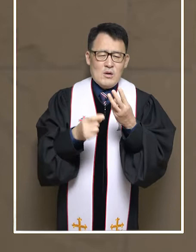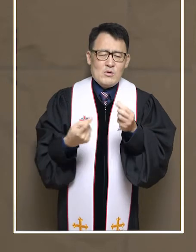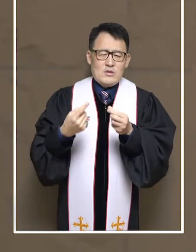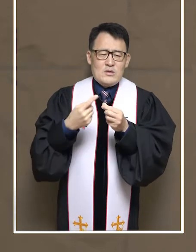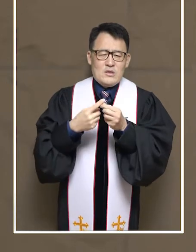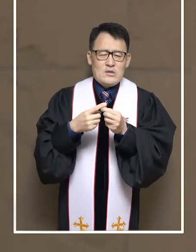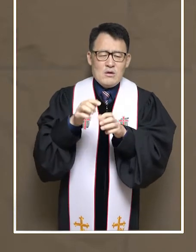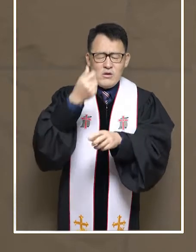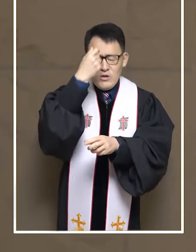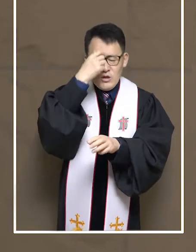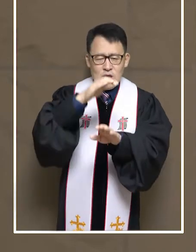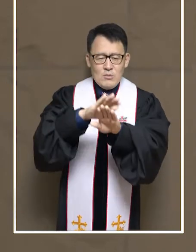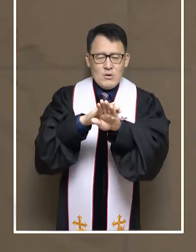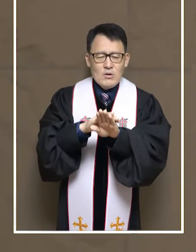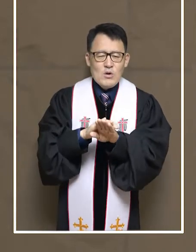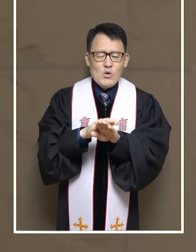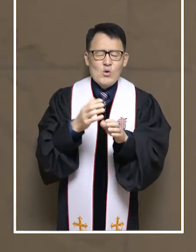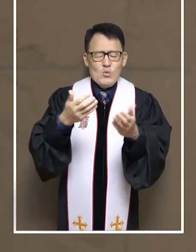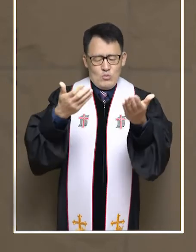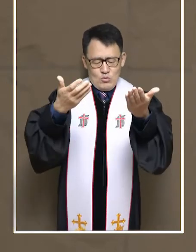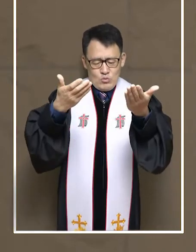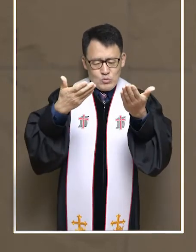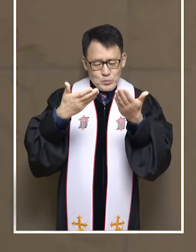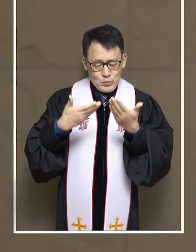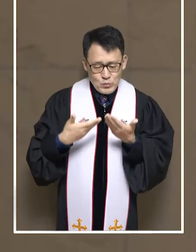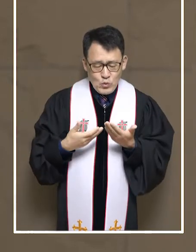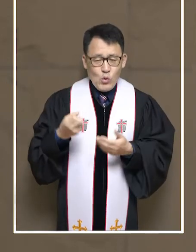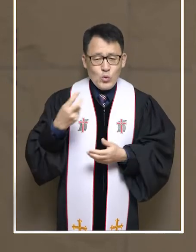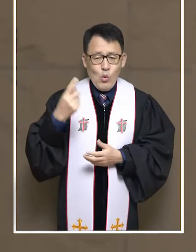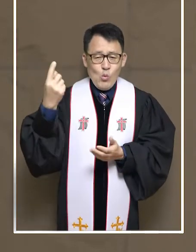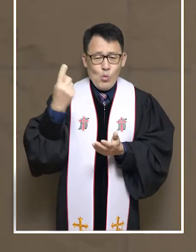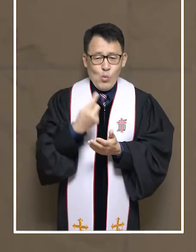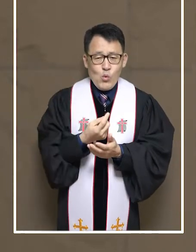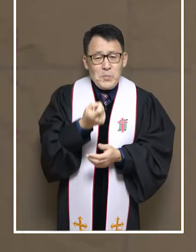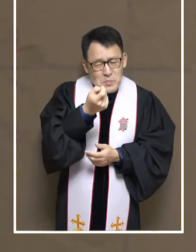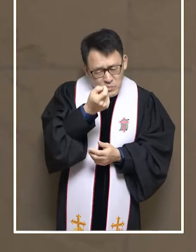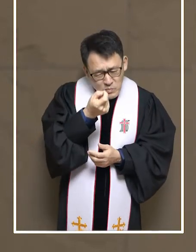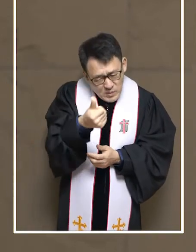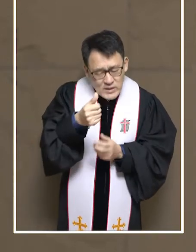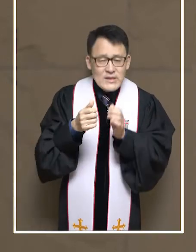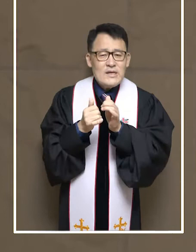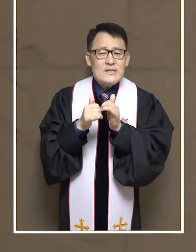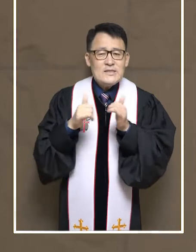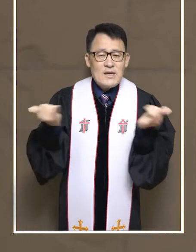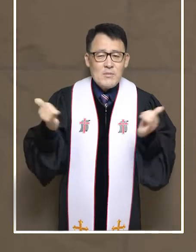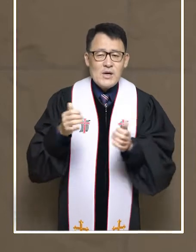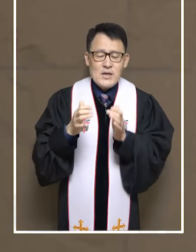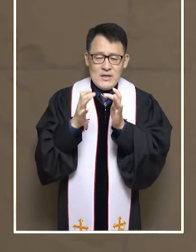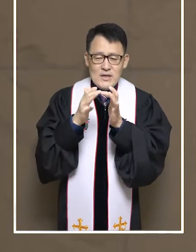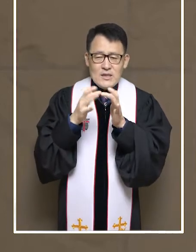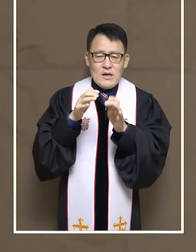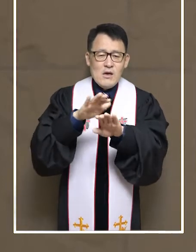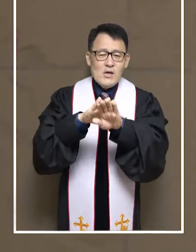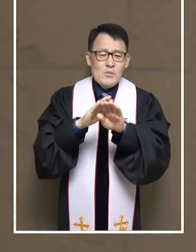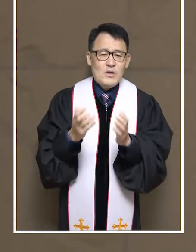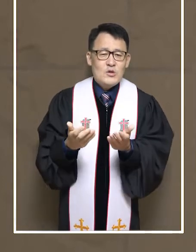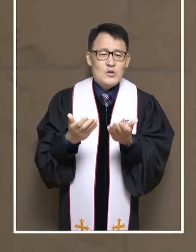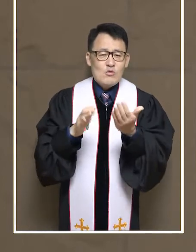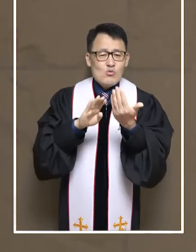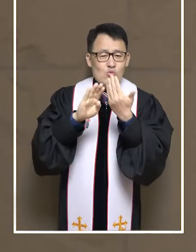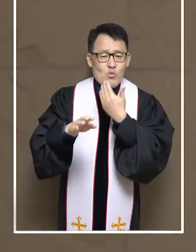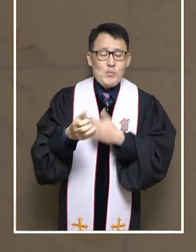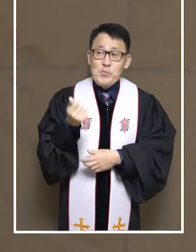주일 예배를 돕는 소수 인원만 참석한 채로 온라인 예배로 전환된 이후로 몇 차례